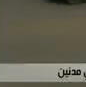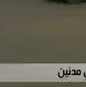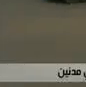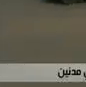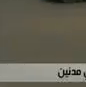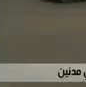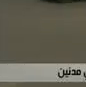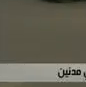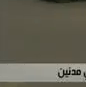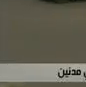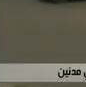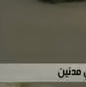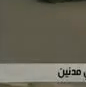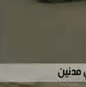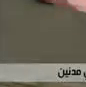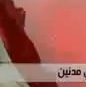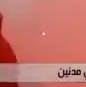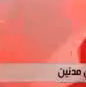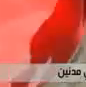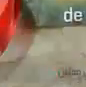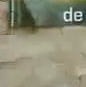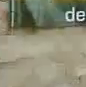الجهة.